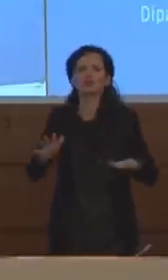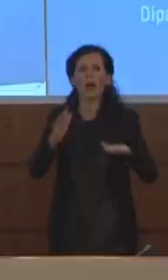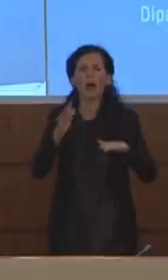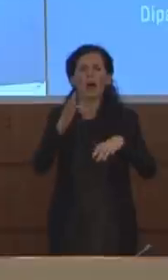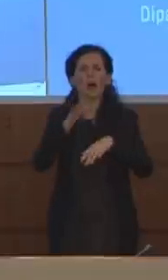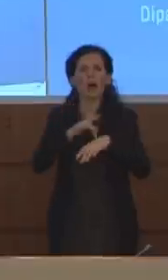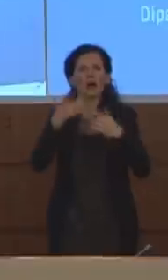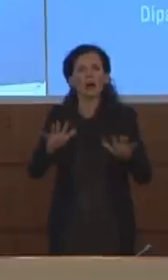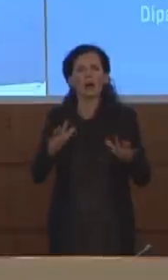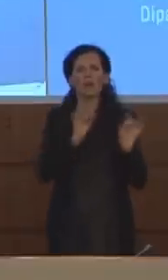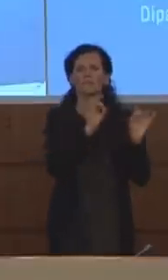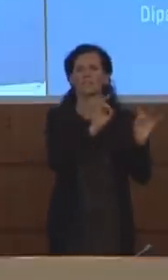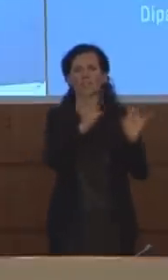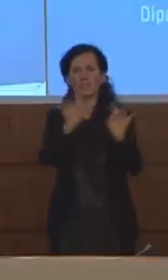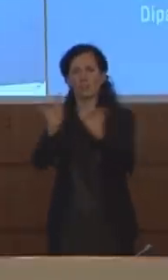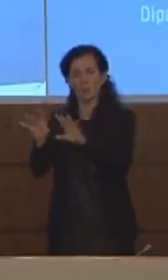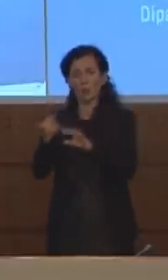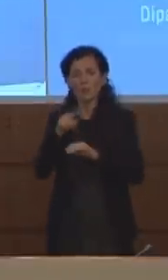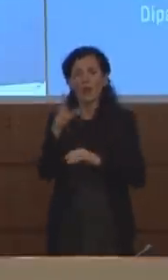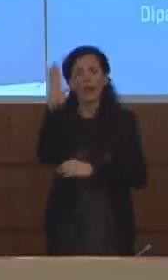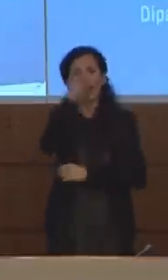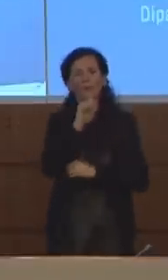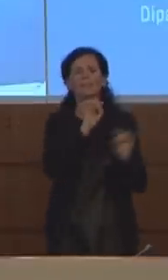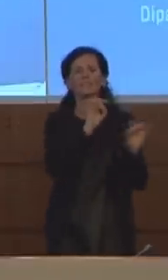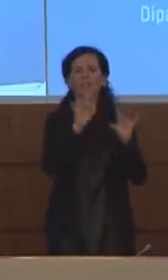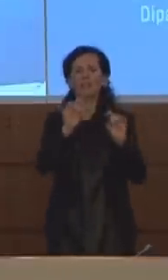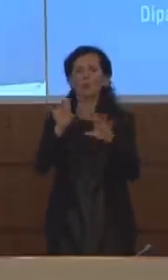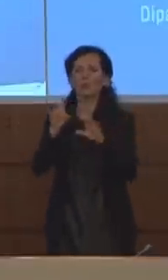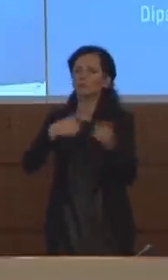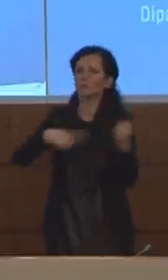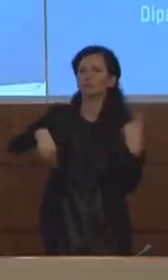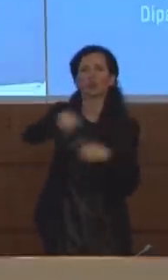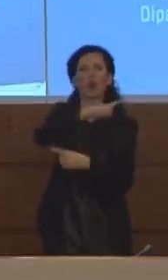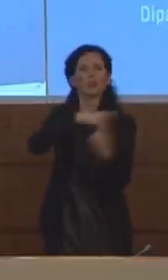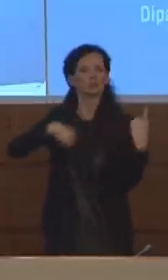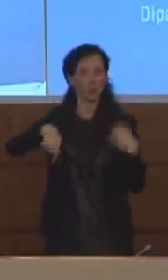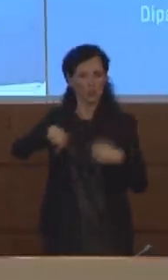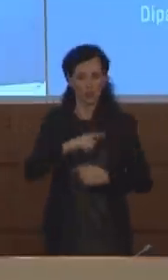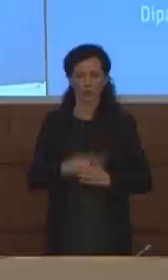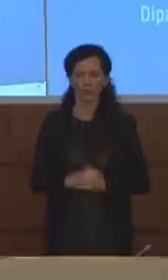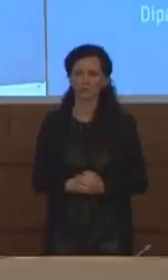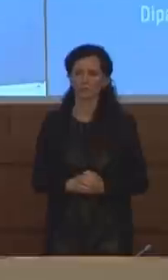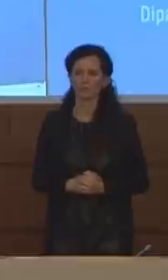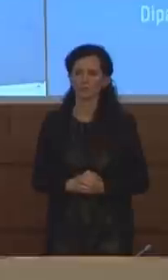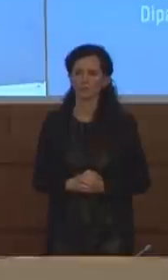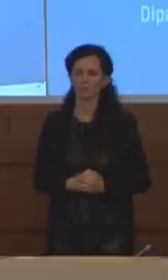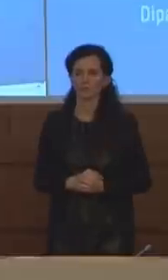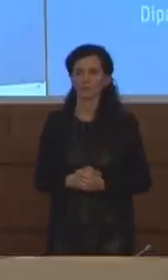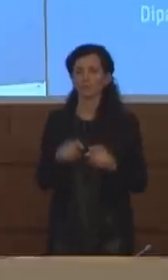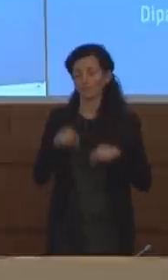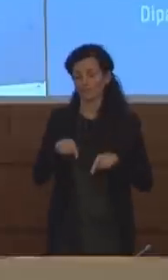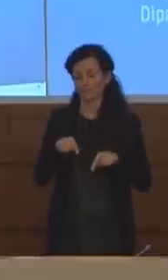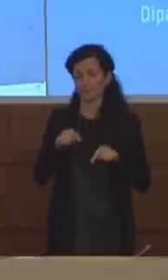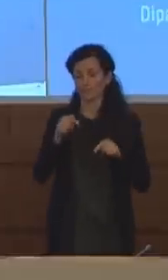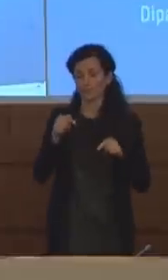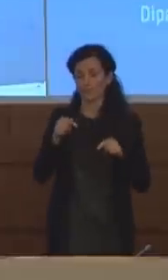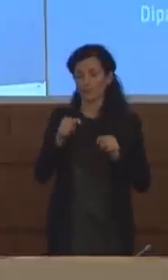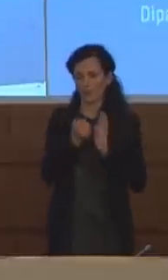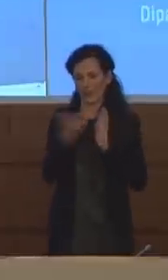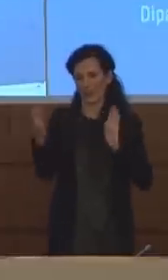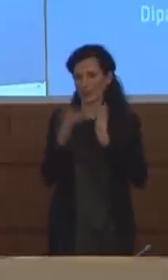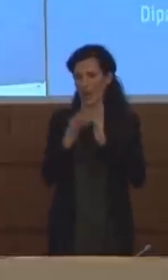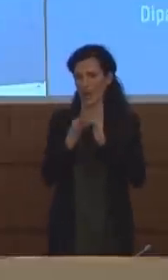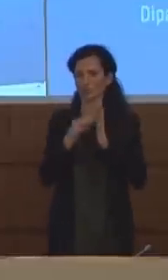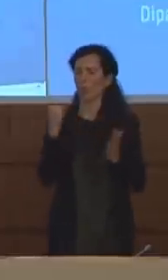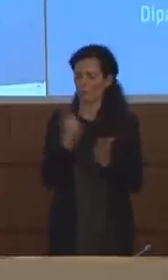col virus per capire qual è la circolazione noi oggi sappiamo e questo dato è molto importante soprattutto in